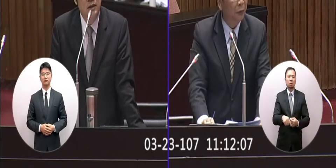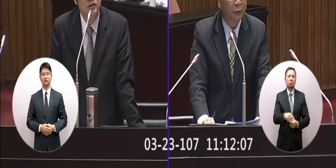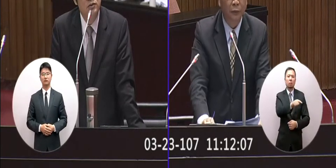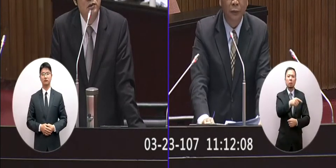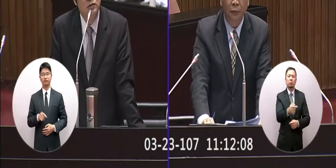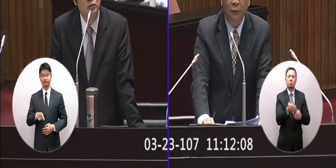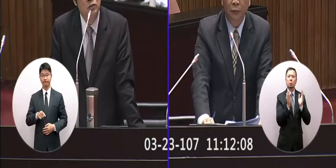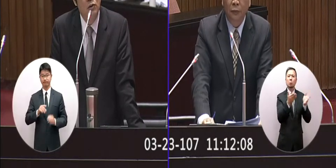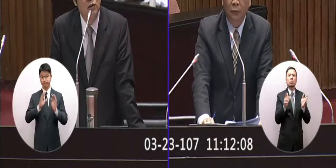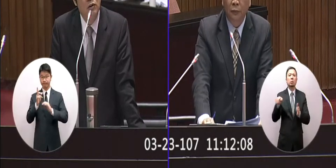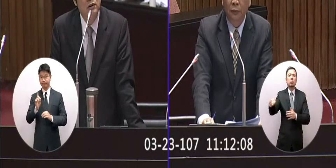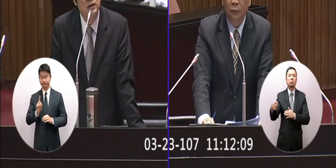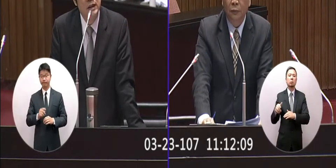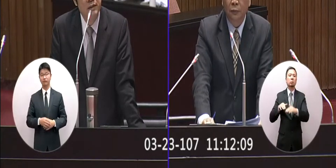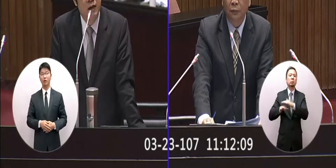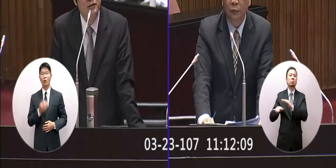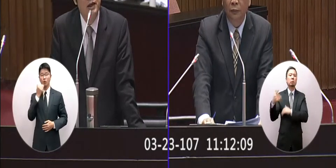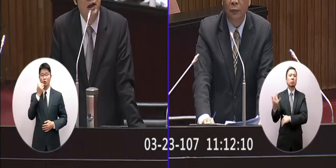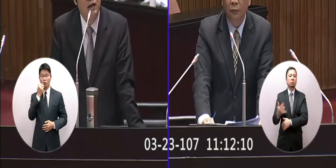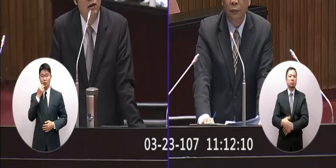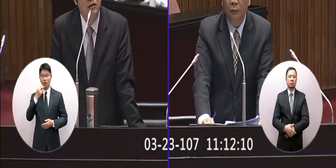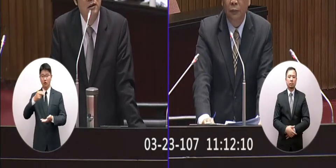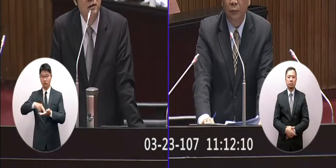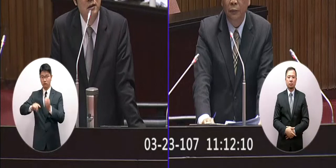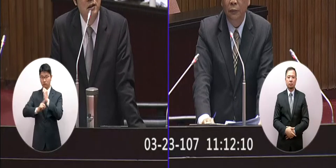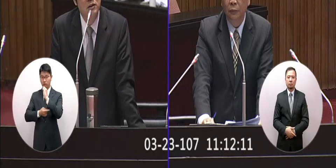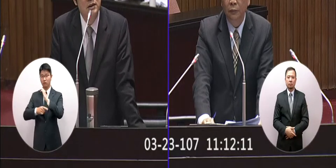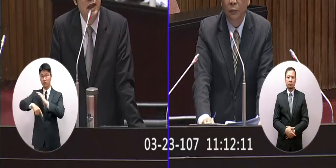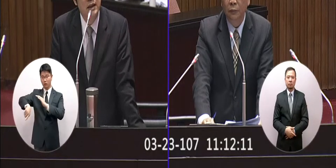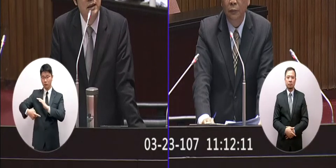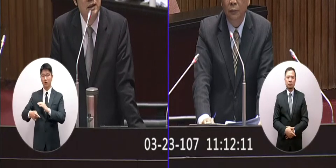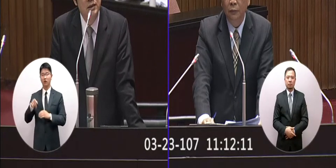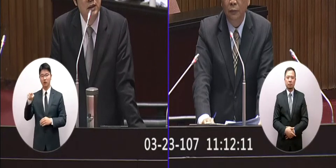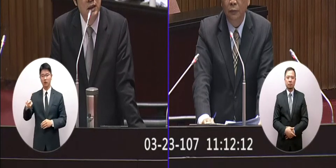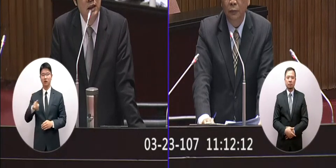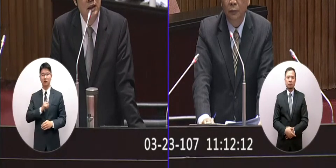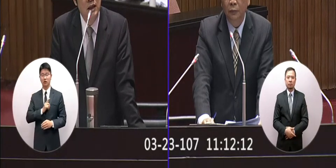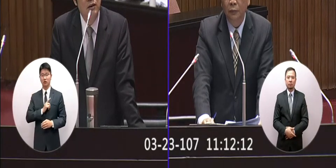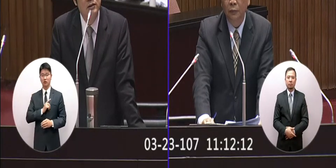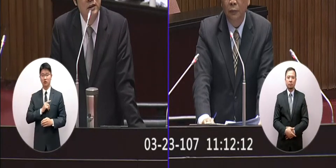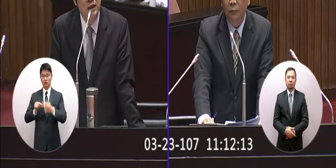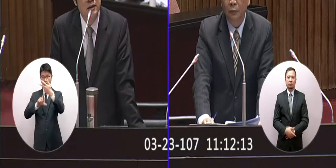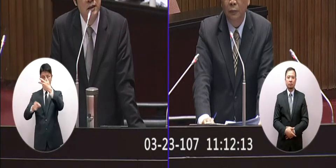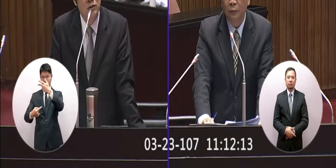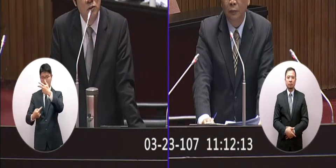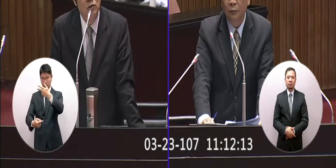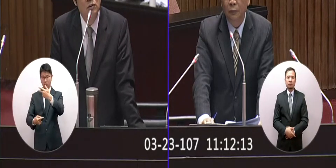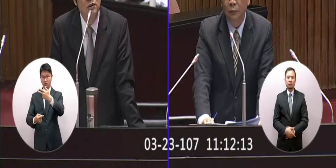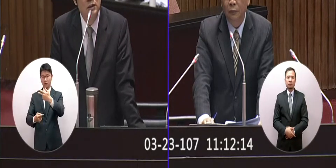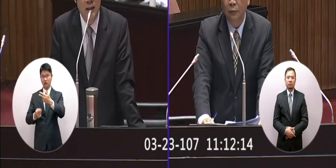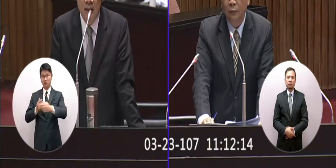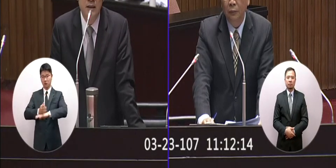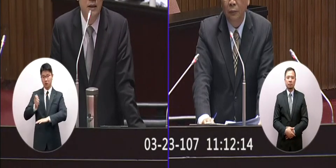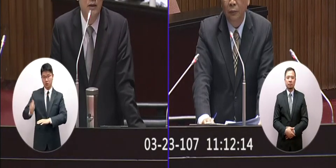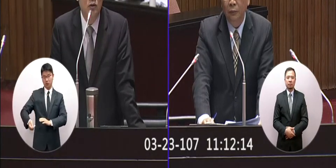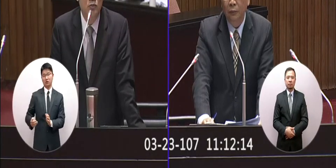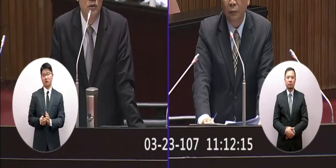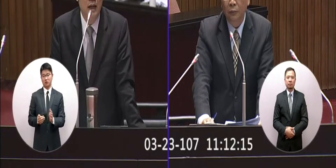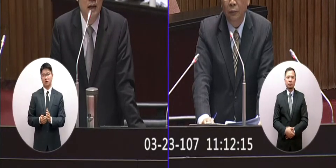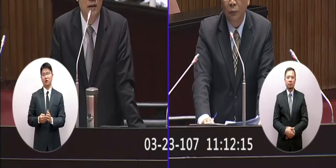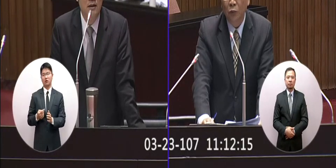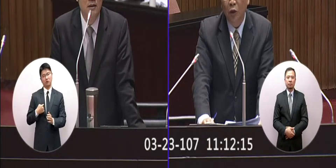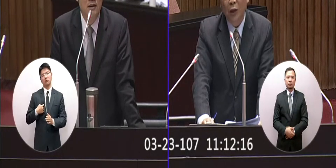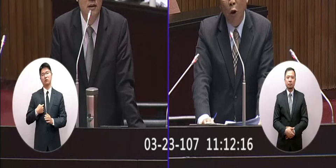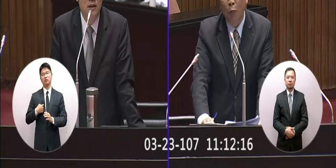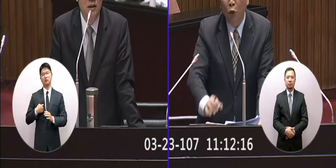这个是这样，就是说如果立法院呐、哈，能够在7月1号之前审议通过。那当然是一定